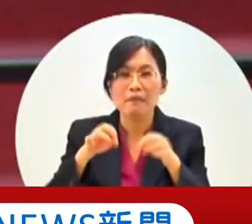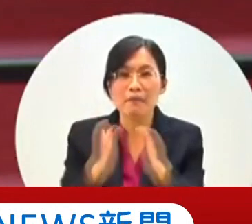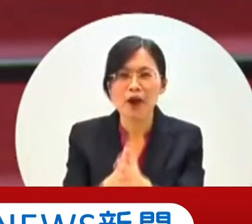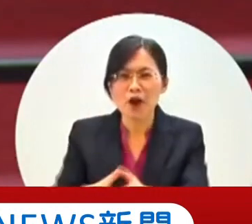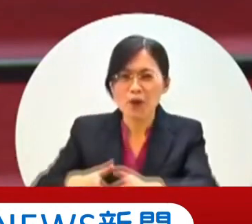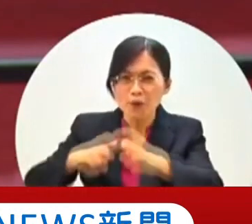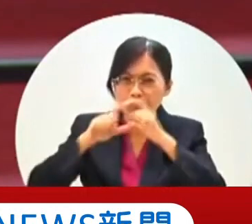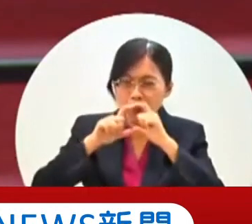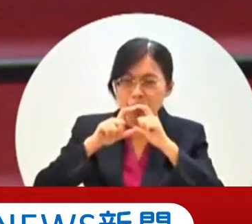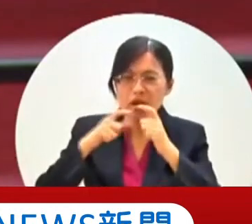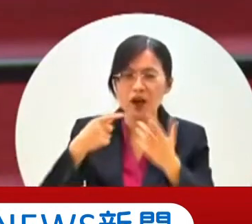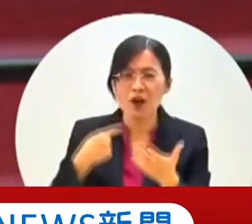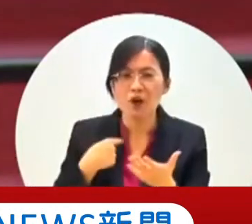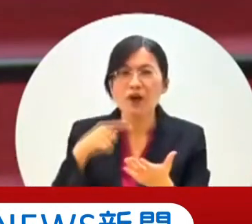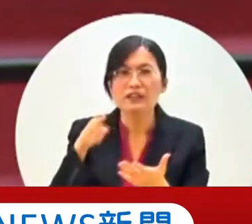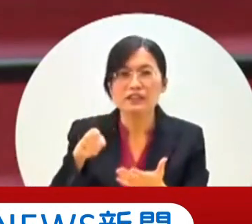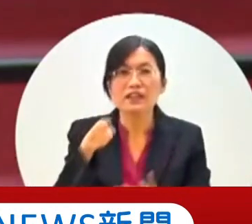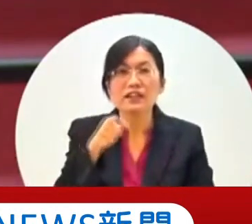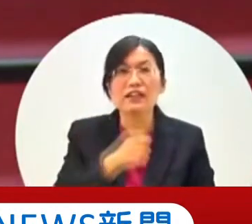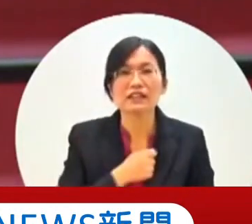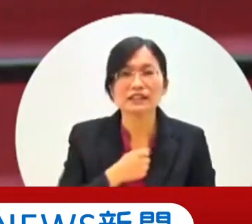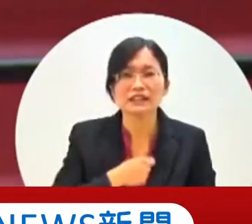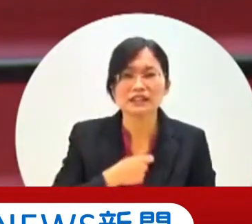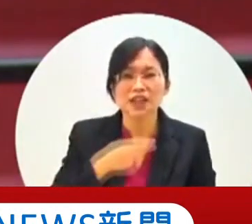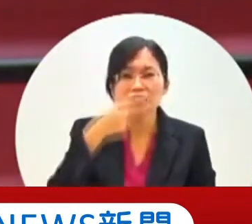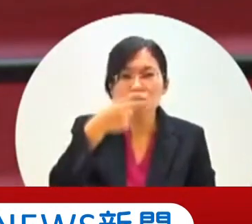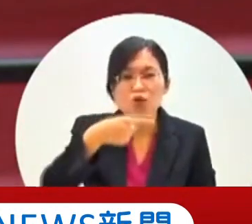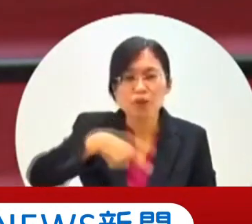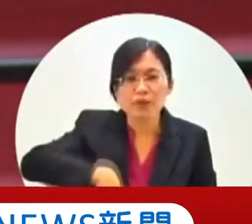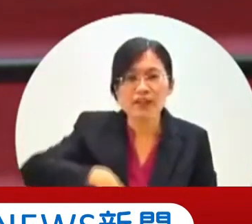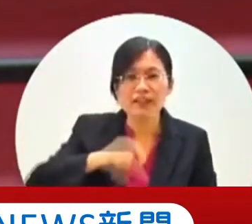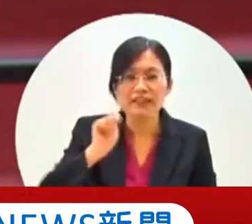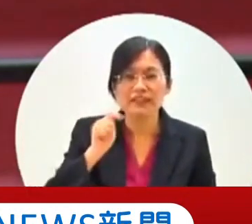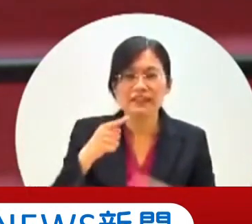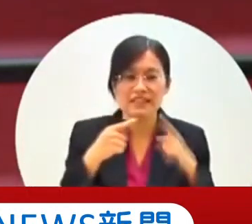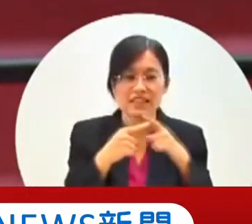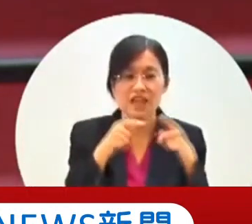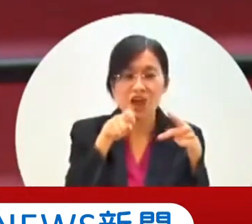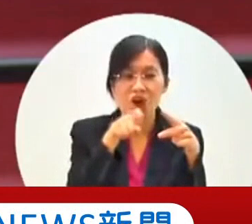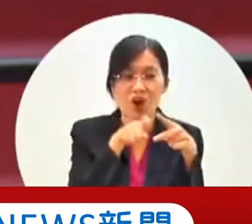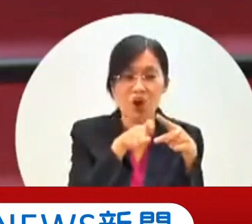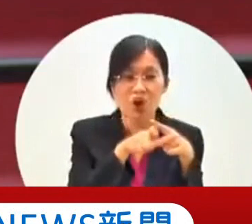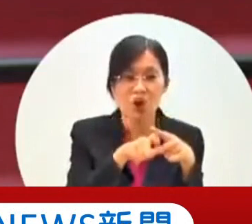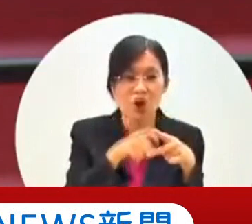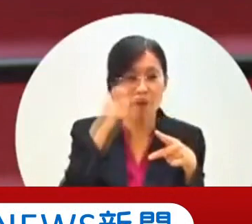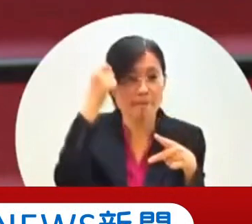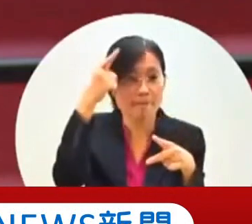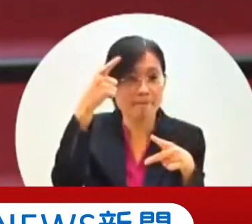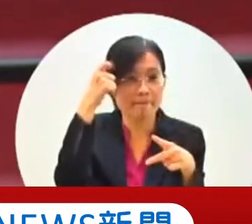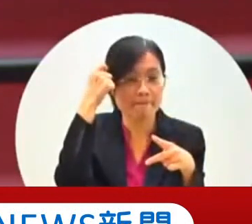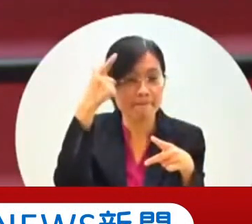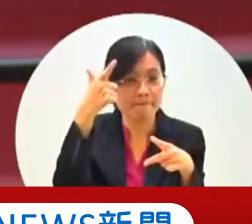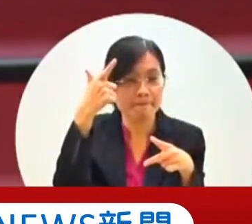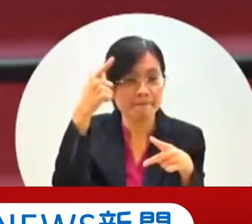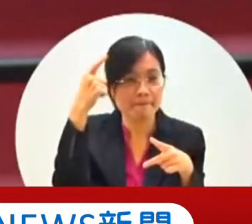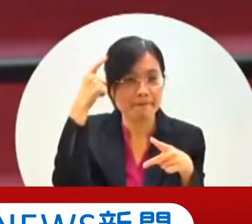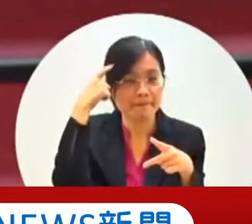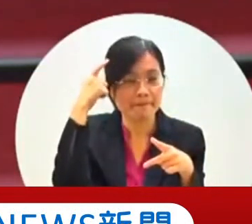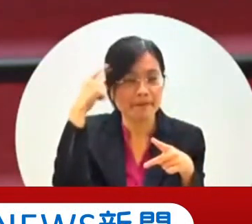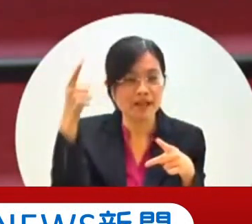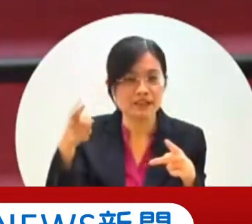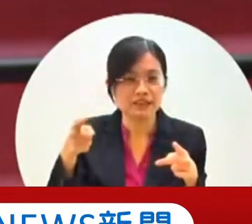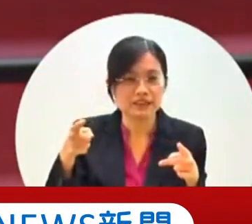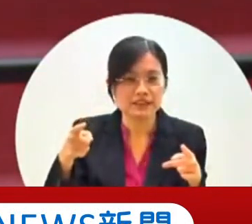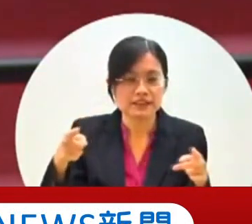题GPT 您也知道，它是一个人工智慧，这个人工智慧是集结全世